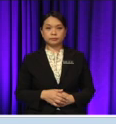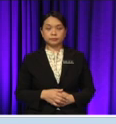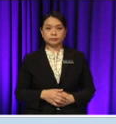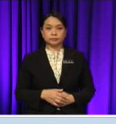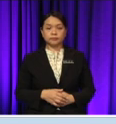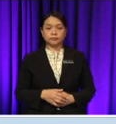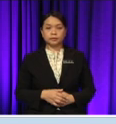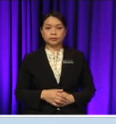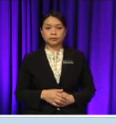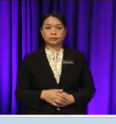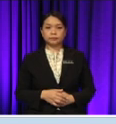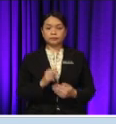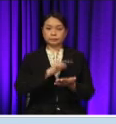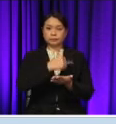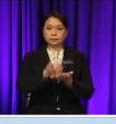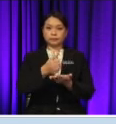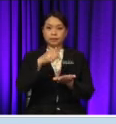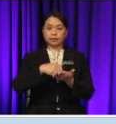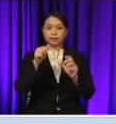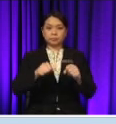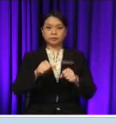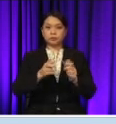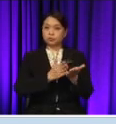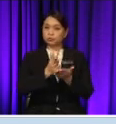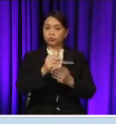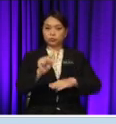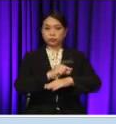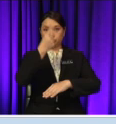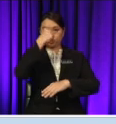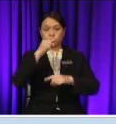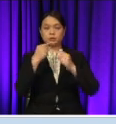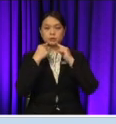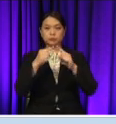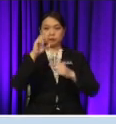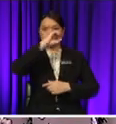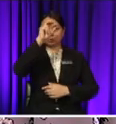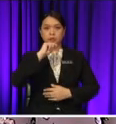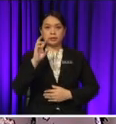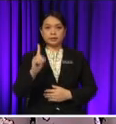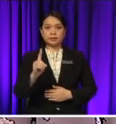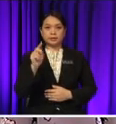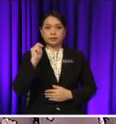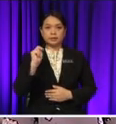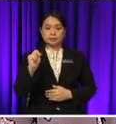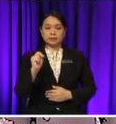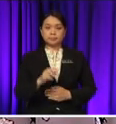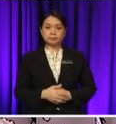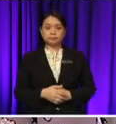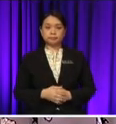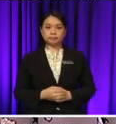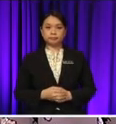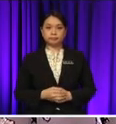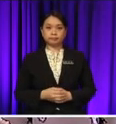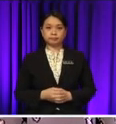kita boleh terus gunakan untuk menjawab soal lendi nanti kedudukan